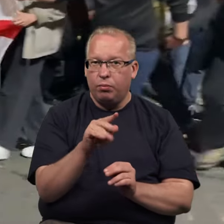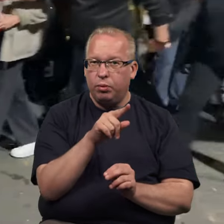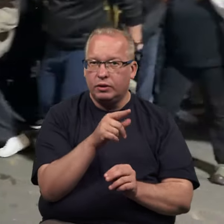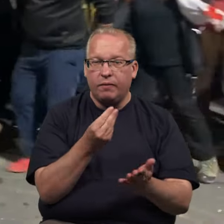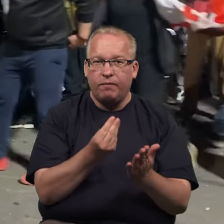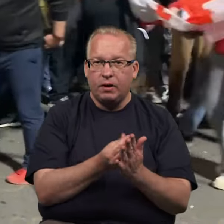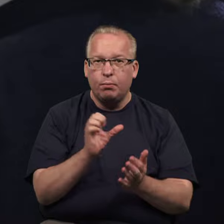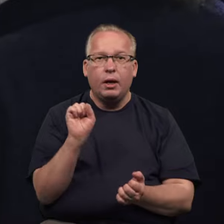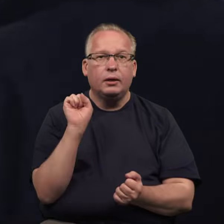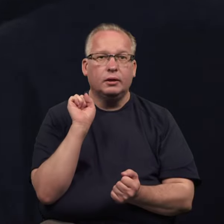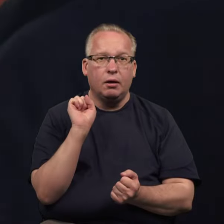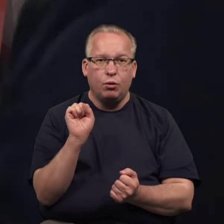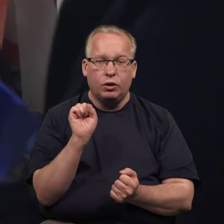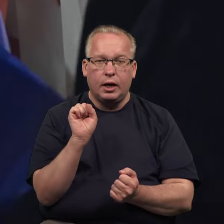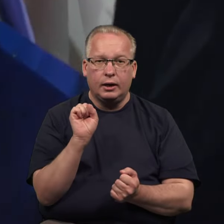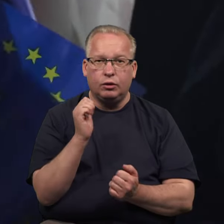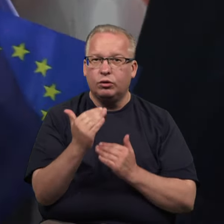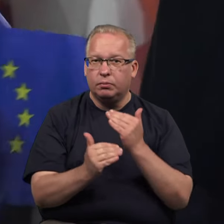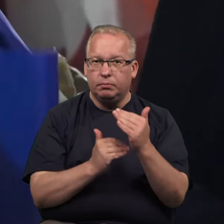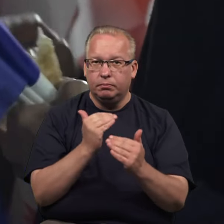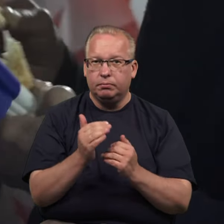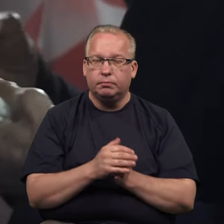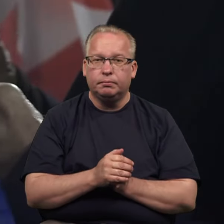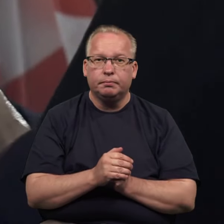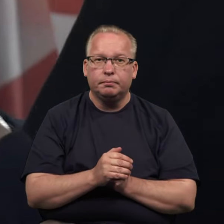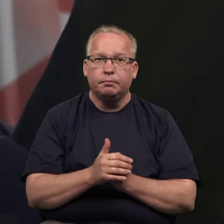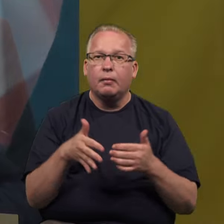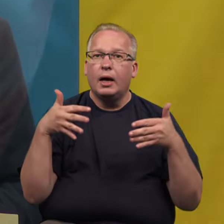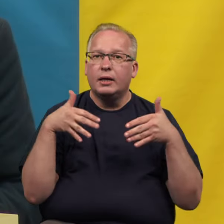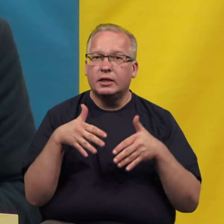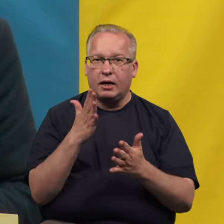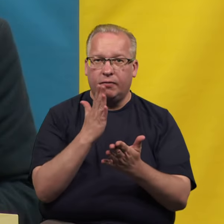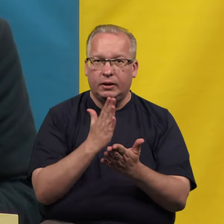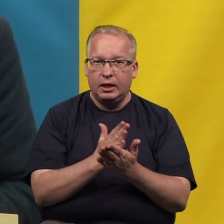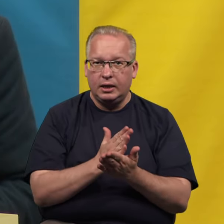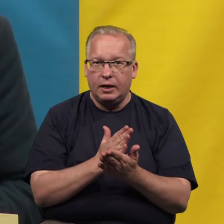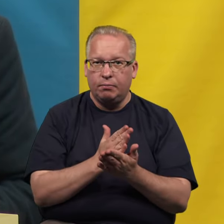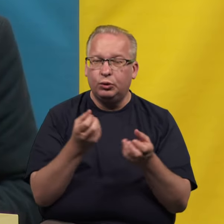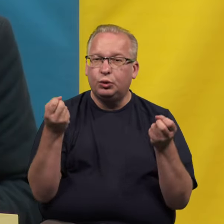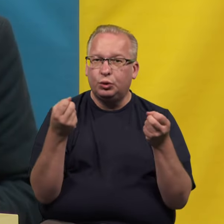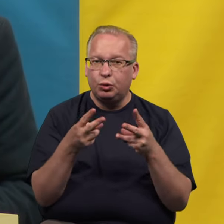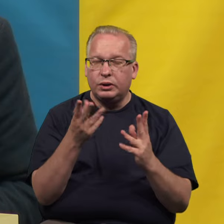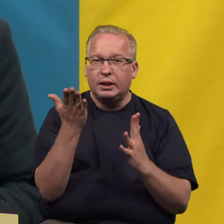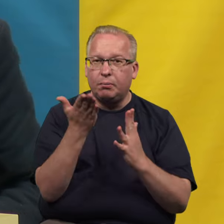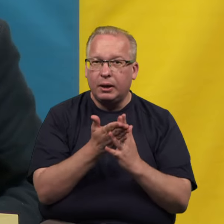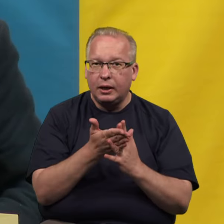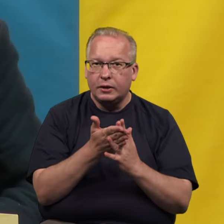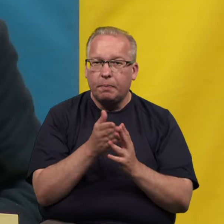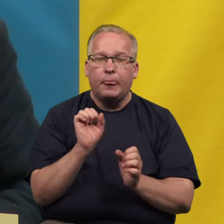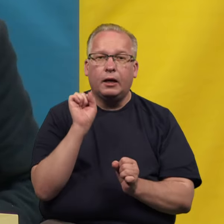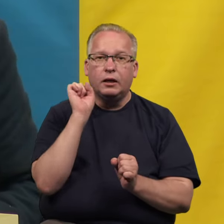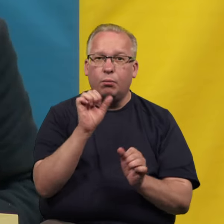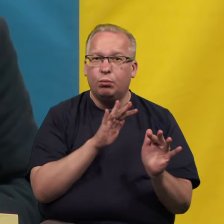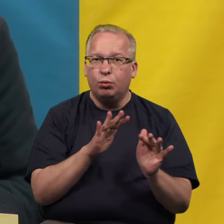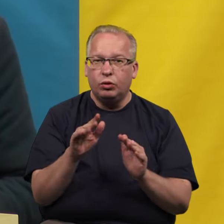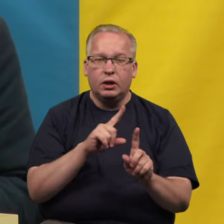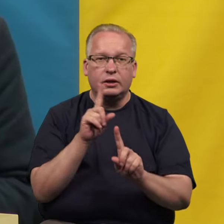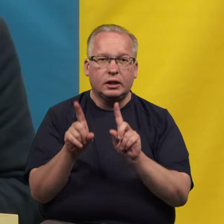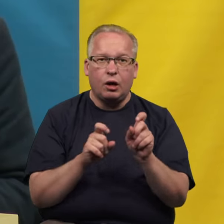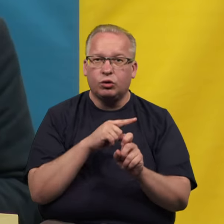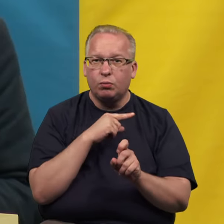ir demokratijos principais. Sakartvelas yra išties susiskaldęs, klausimų dėl demokratijos būklės vis daugiau